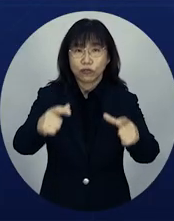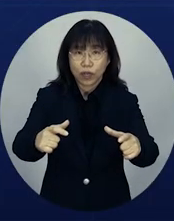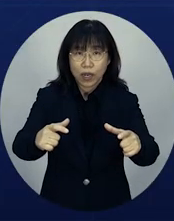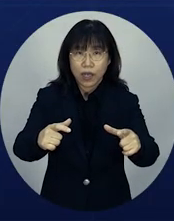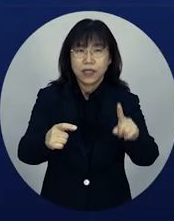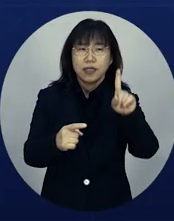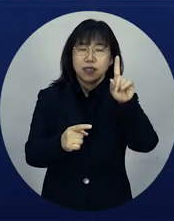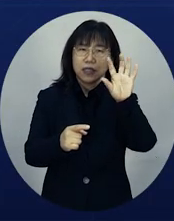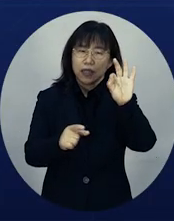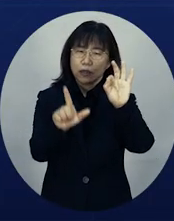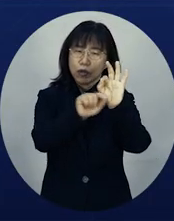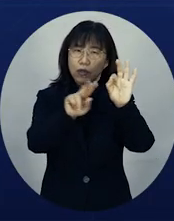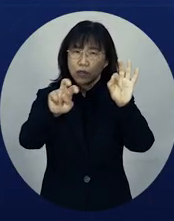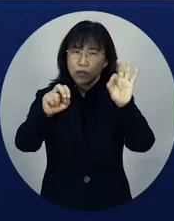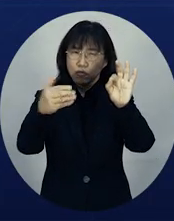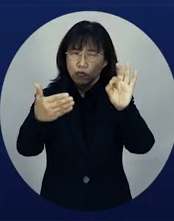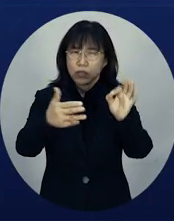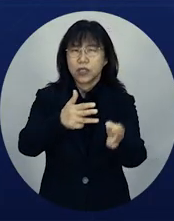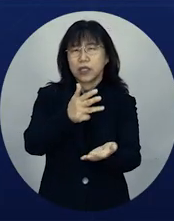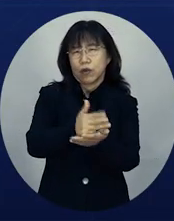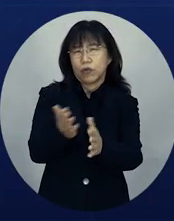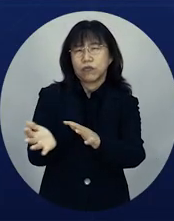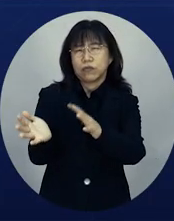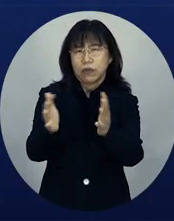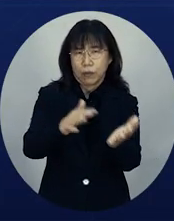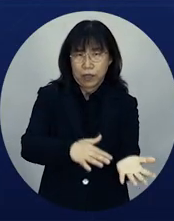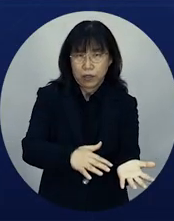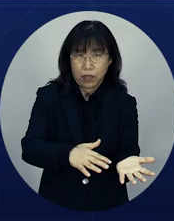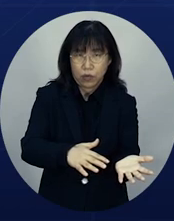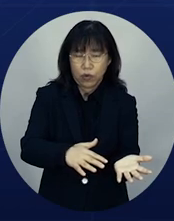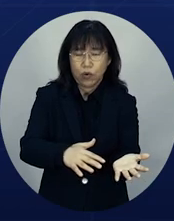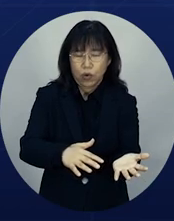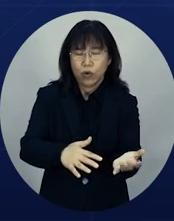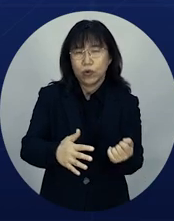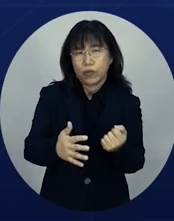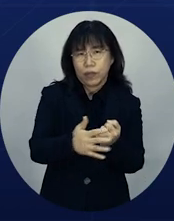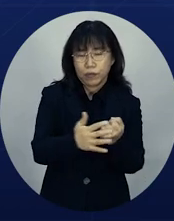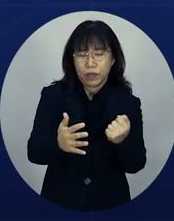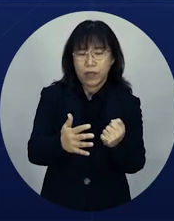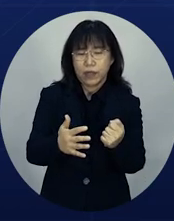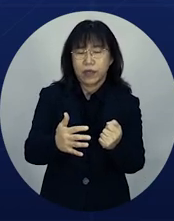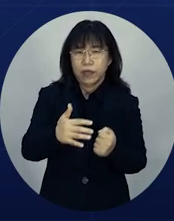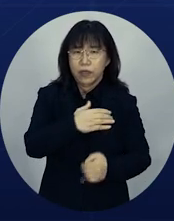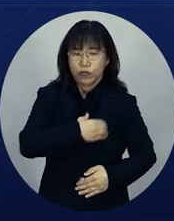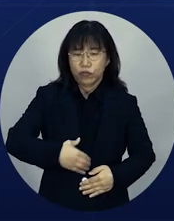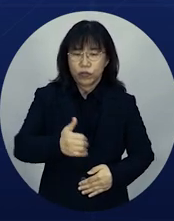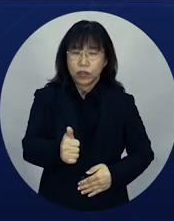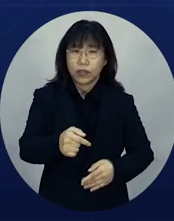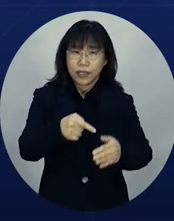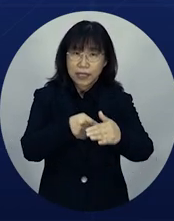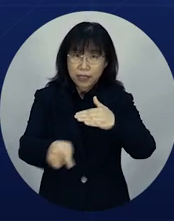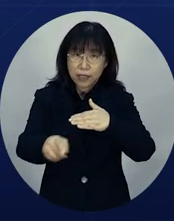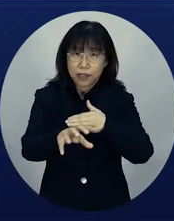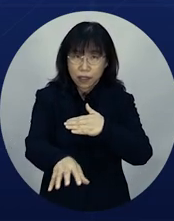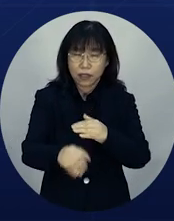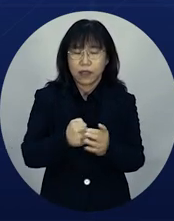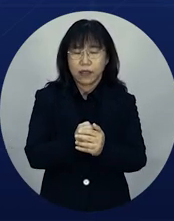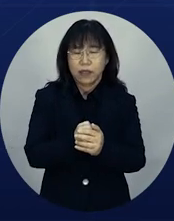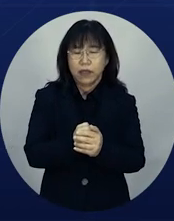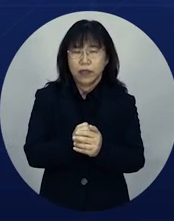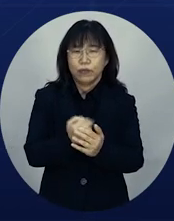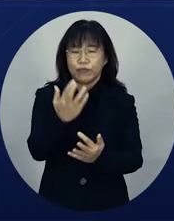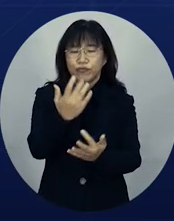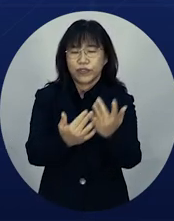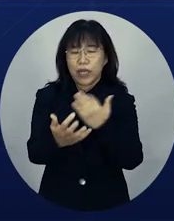강서구가 지난 29일 발생한 이태원 사망 사고와 관련해 구청 1층에 합동 분향소를 마련해